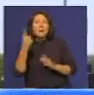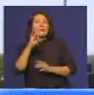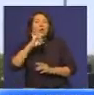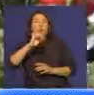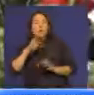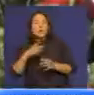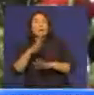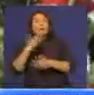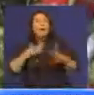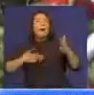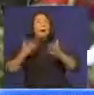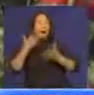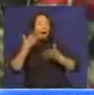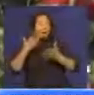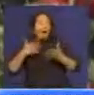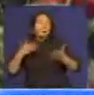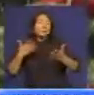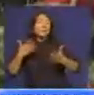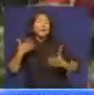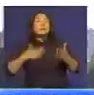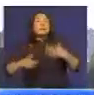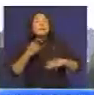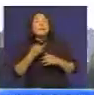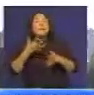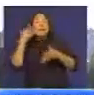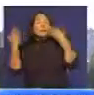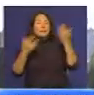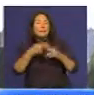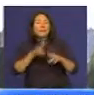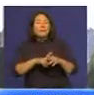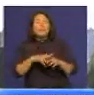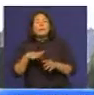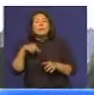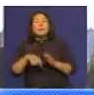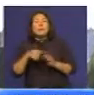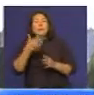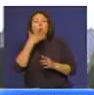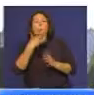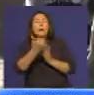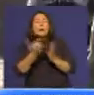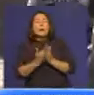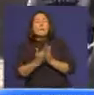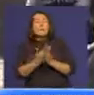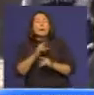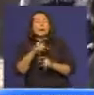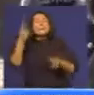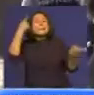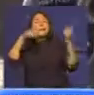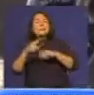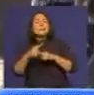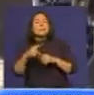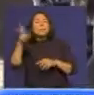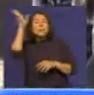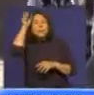Интемак радостно и весело. Воспитанники дошкольного учреждения встречают самый любимый праздник. Здесь все как в сказке.